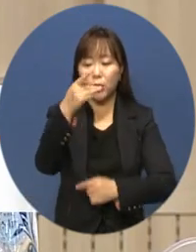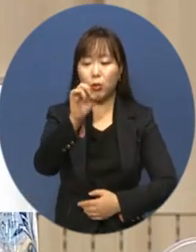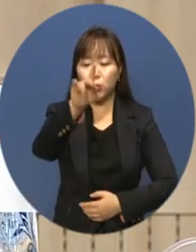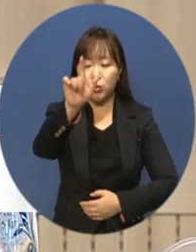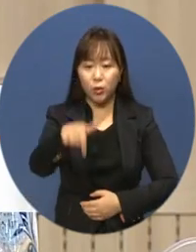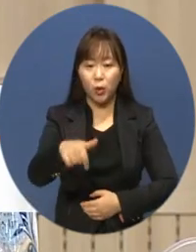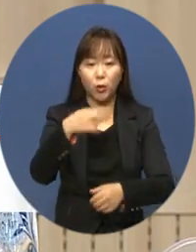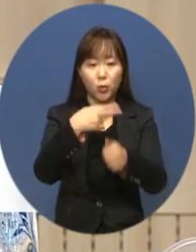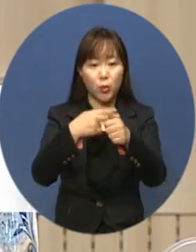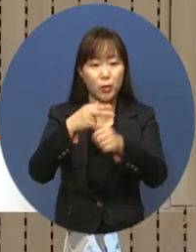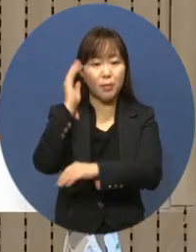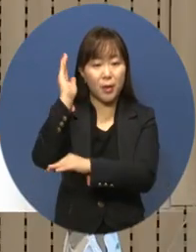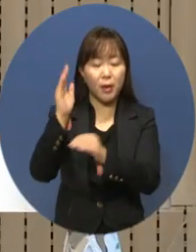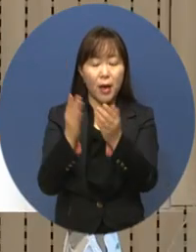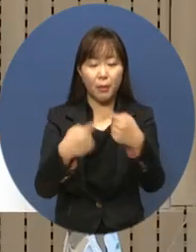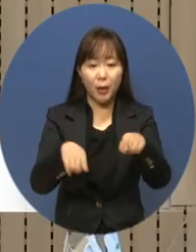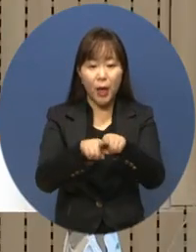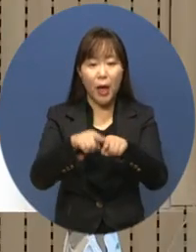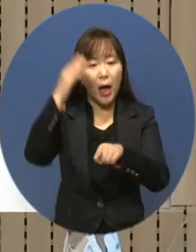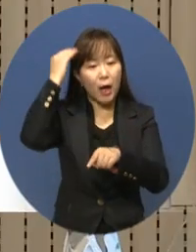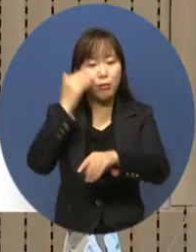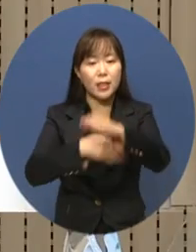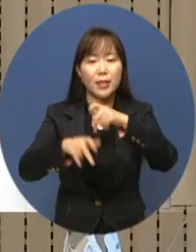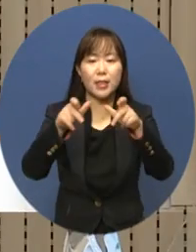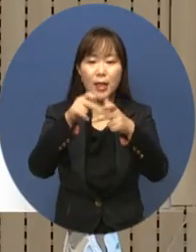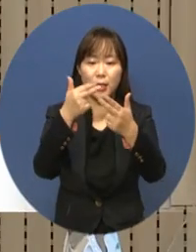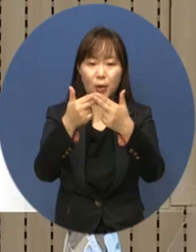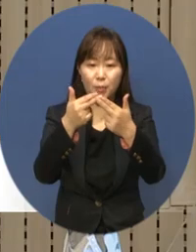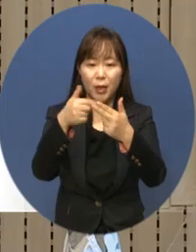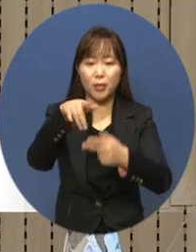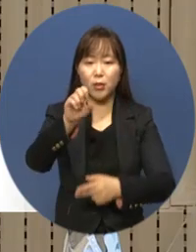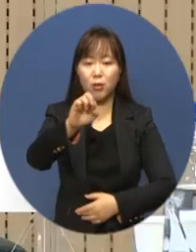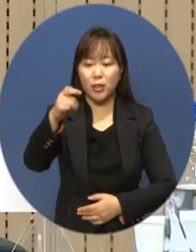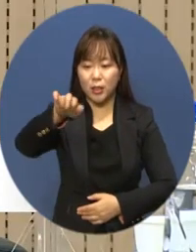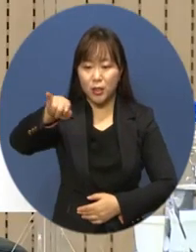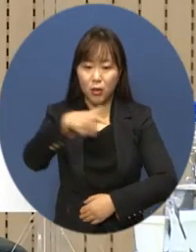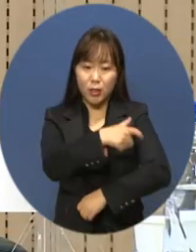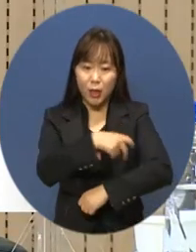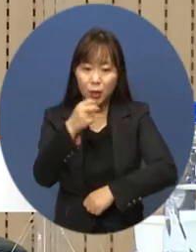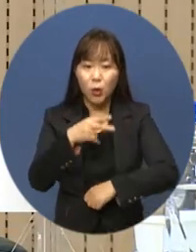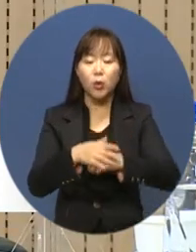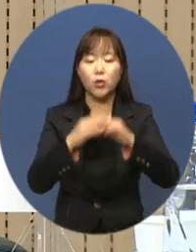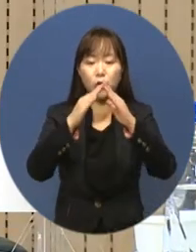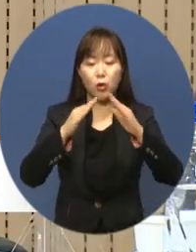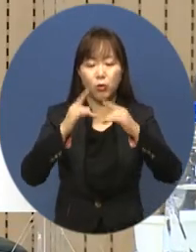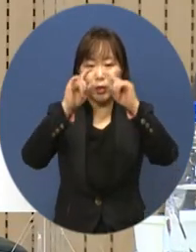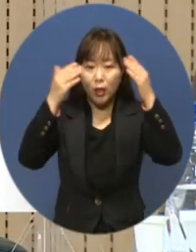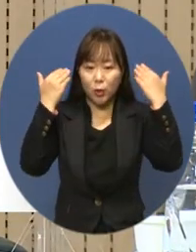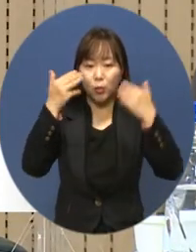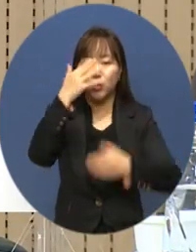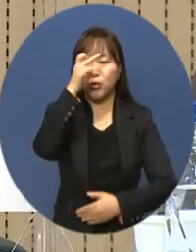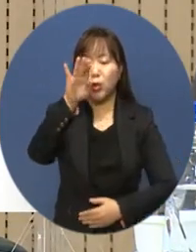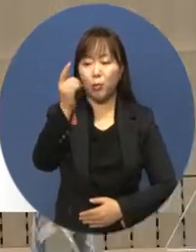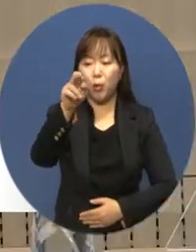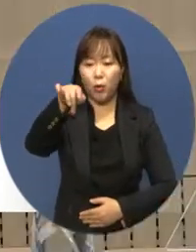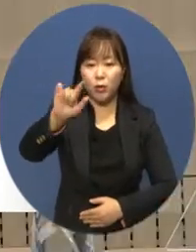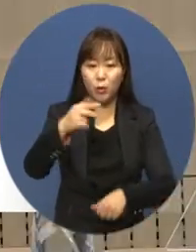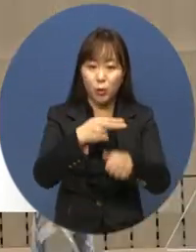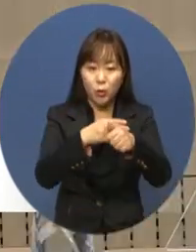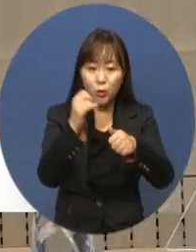이동석 교수의 발제를 시작으로 한국지체장애인협회 정희철 이사, 전주대학교 최복천 교수,